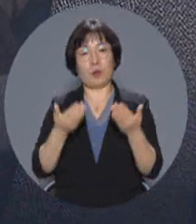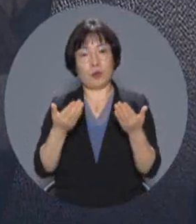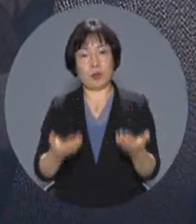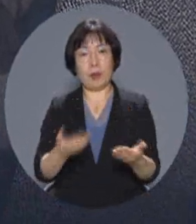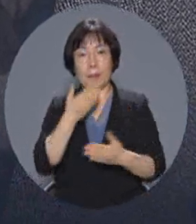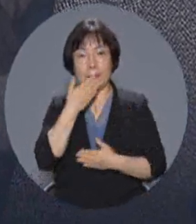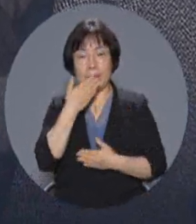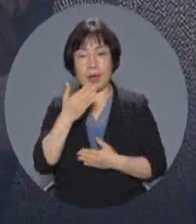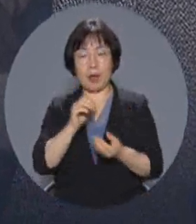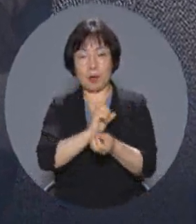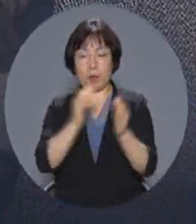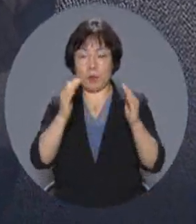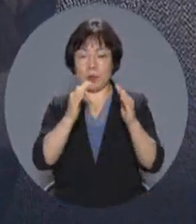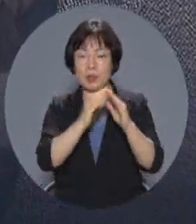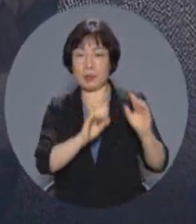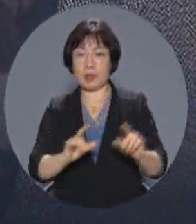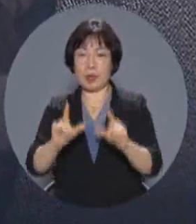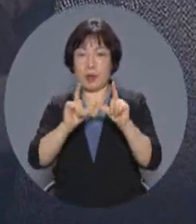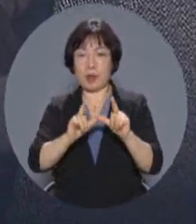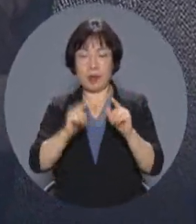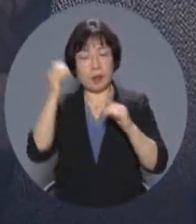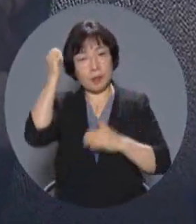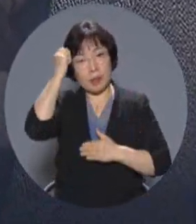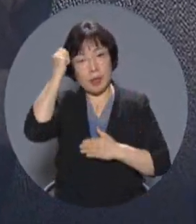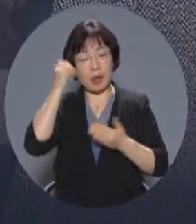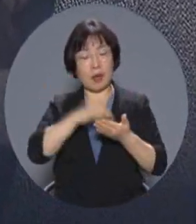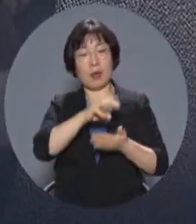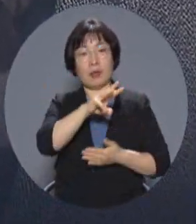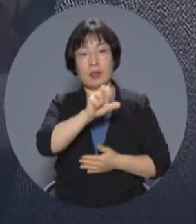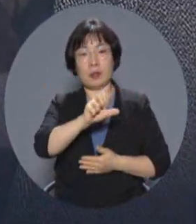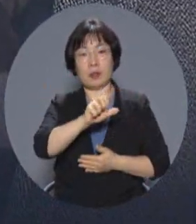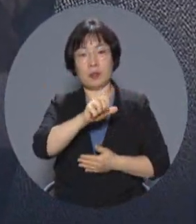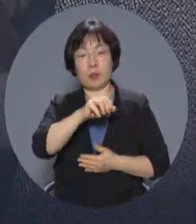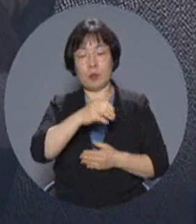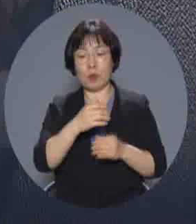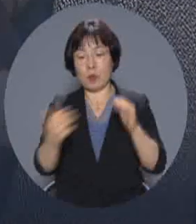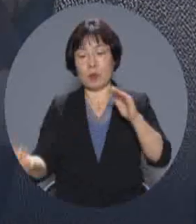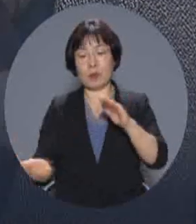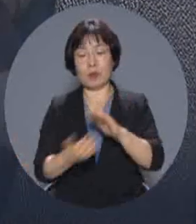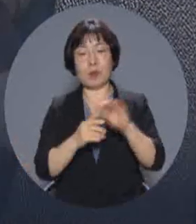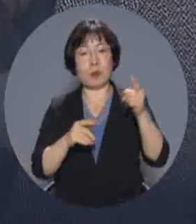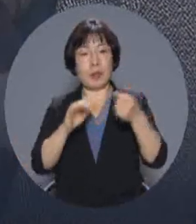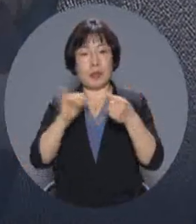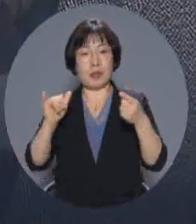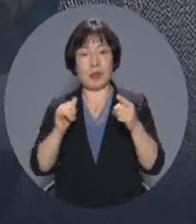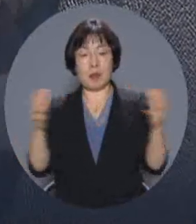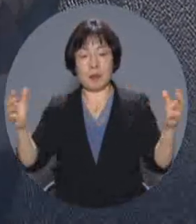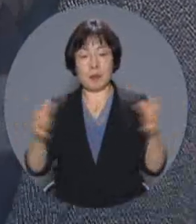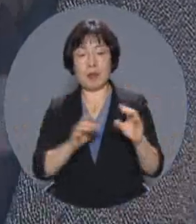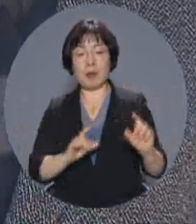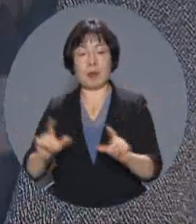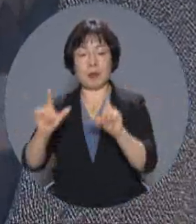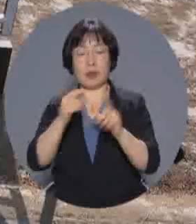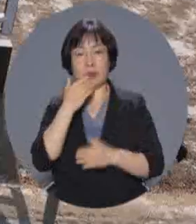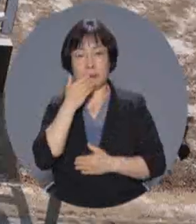있는 가든스테이는 캐빈형 숙박동 35동에서 최대 100명까지 동시에 수용